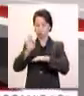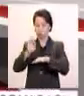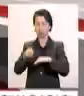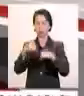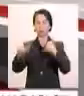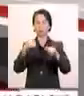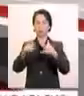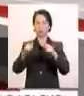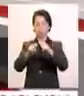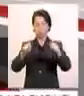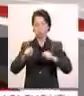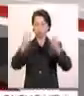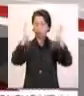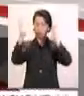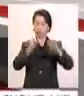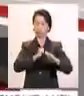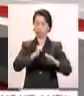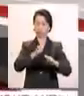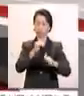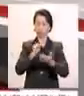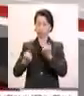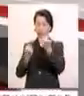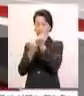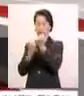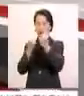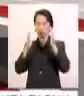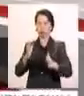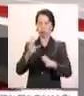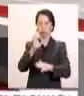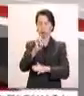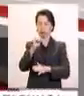kelebihan beraksi di laman sendiri sambil dibantu sokongan